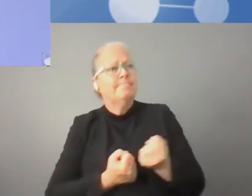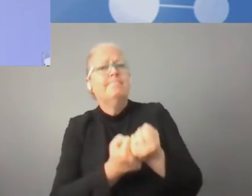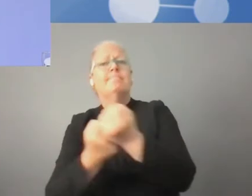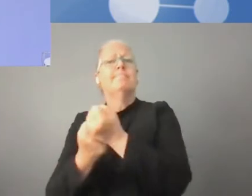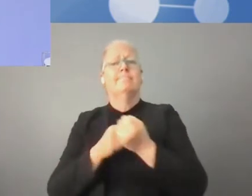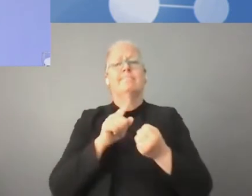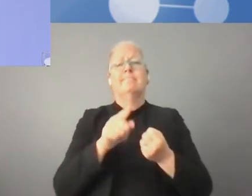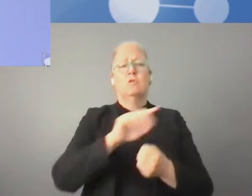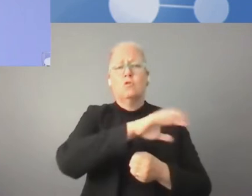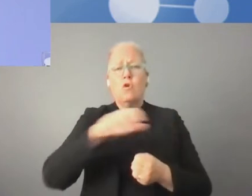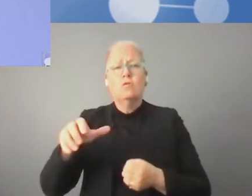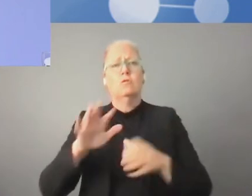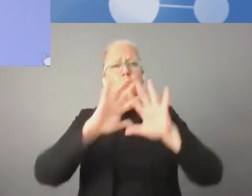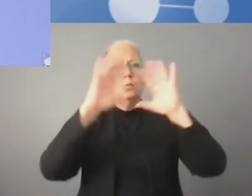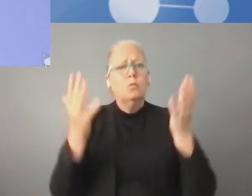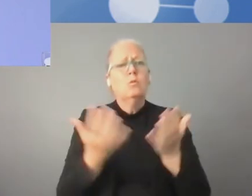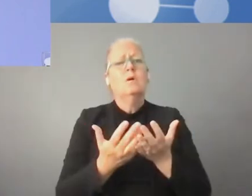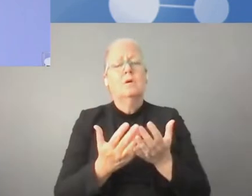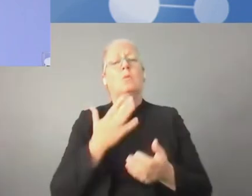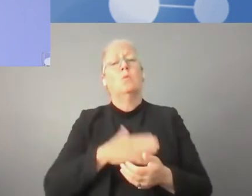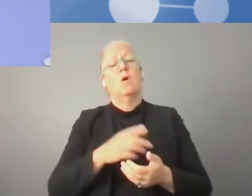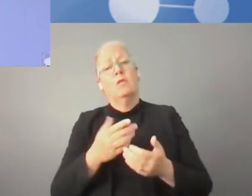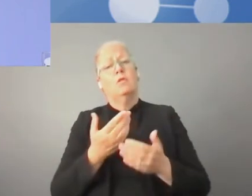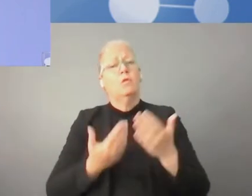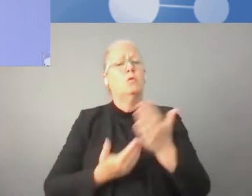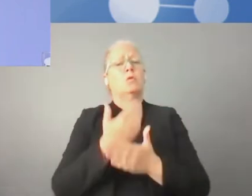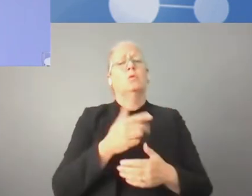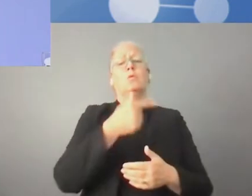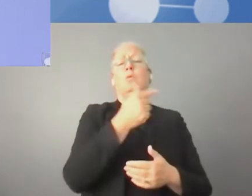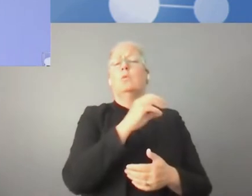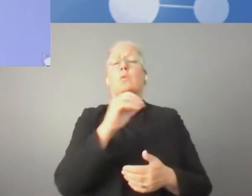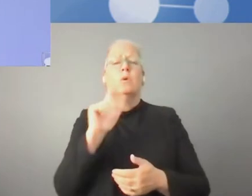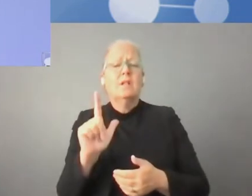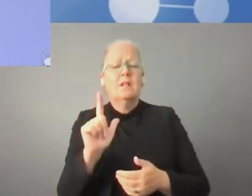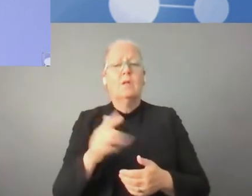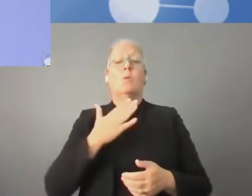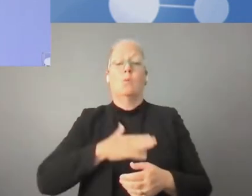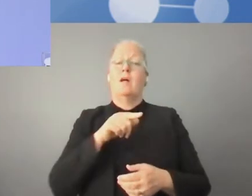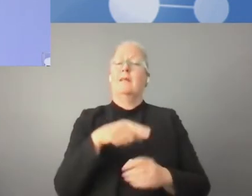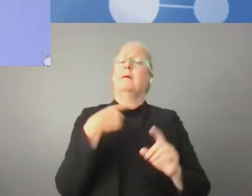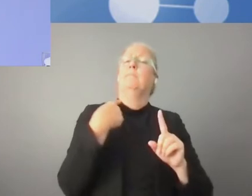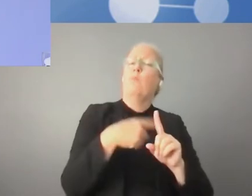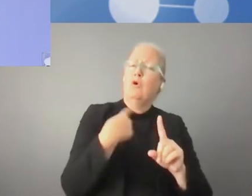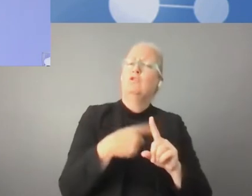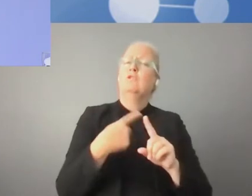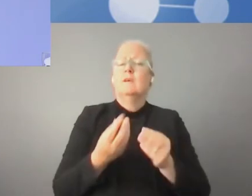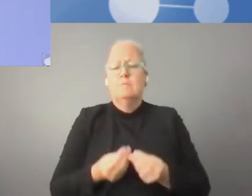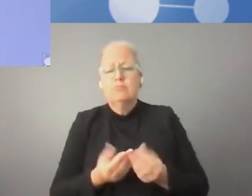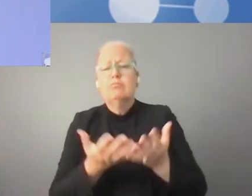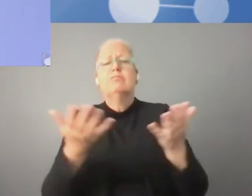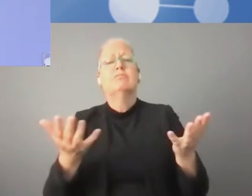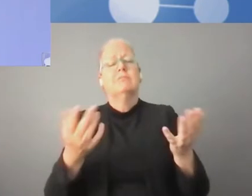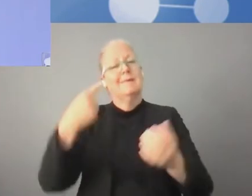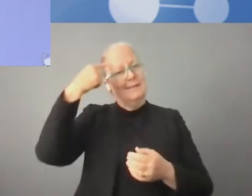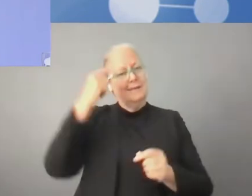我们尽力做最好的事情，能够推动在国际的舞台上推动具体的国家利用新